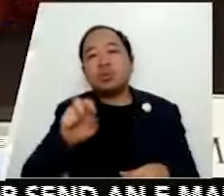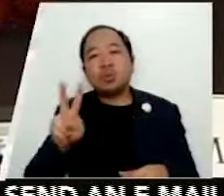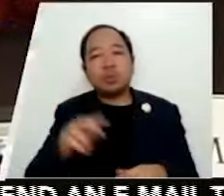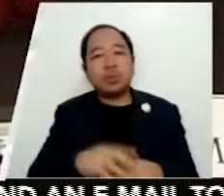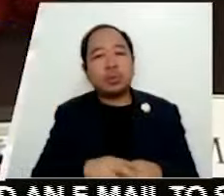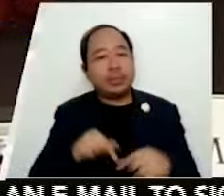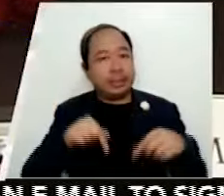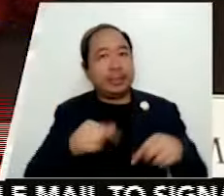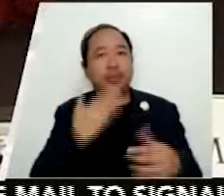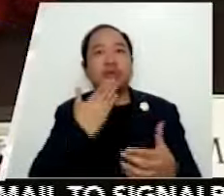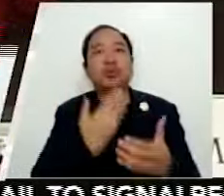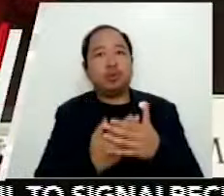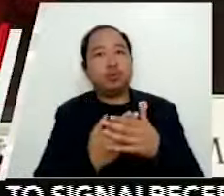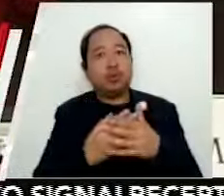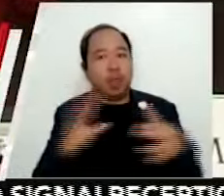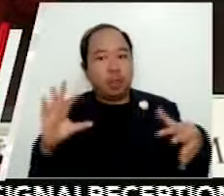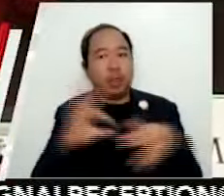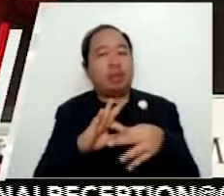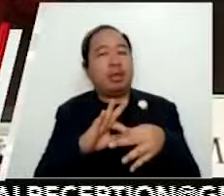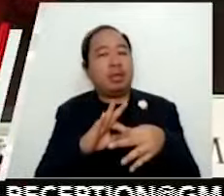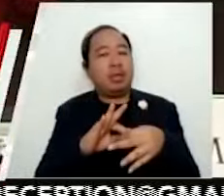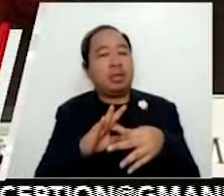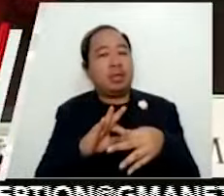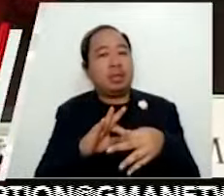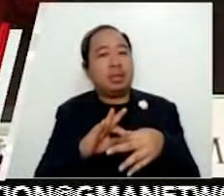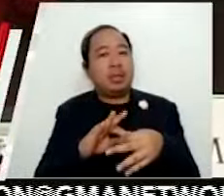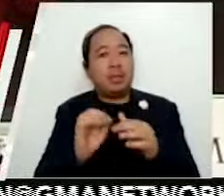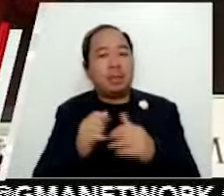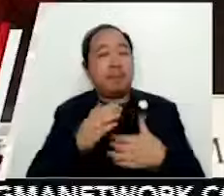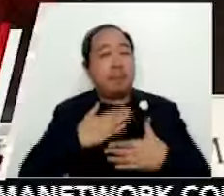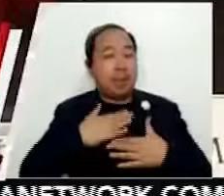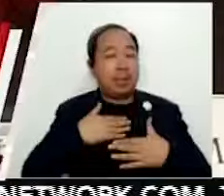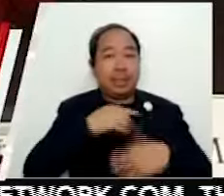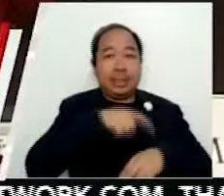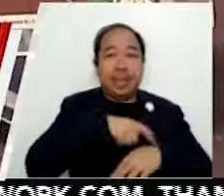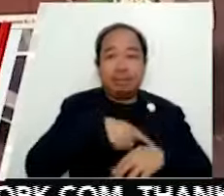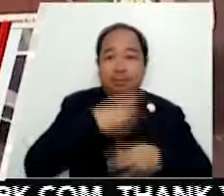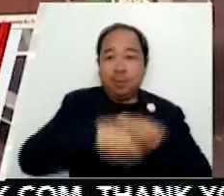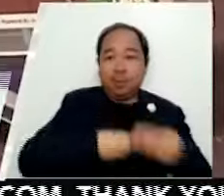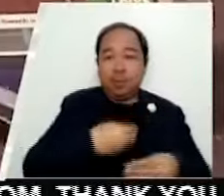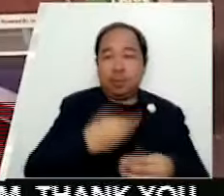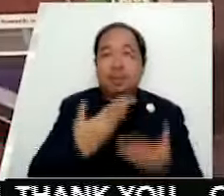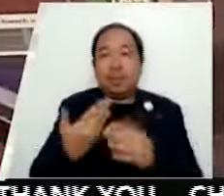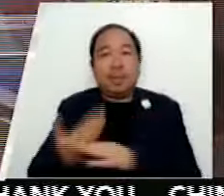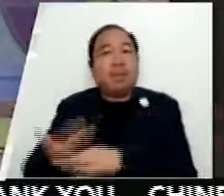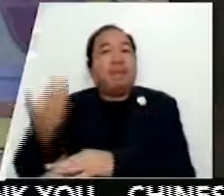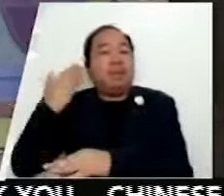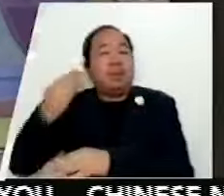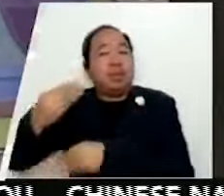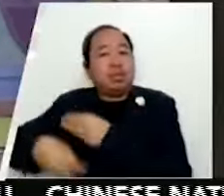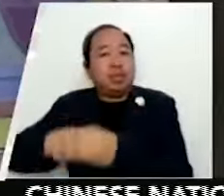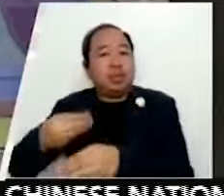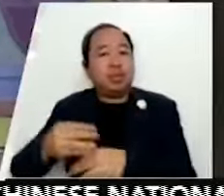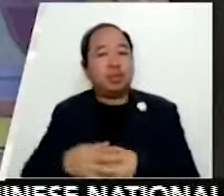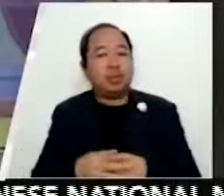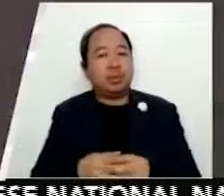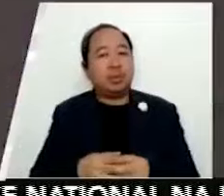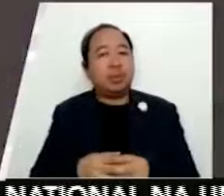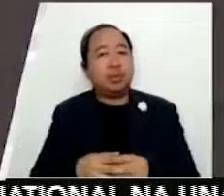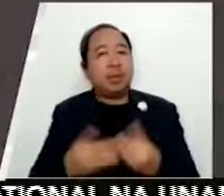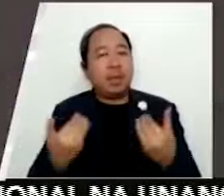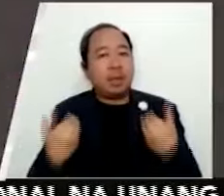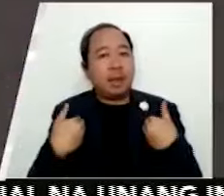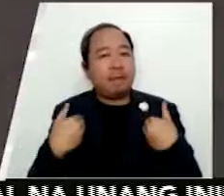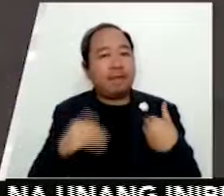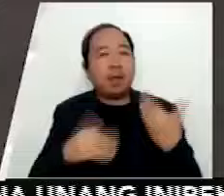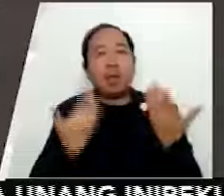to connect my generation and maybe the previous generation. There's a brand recall for over 2 billion people